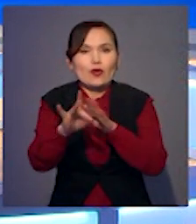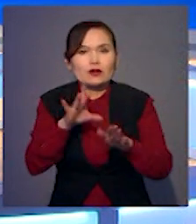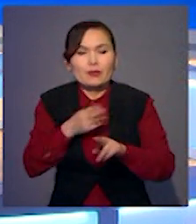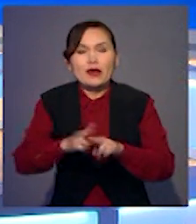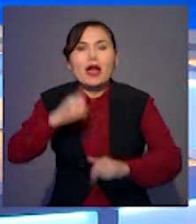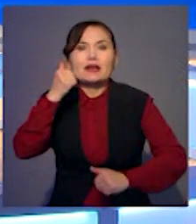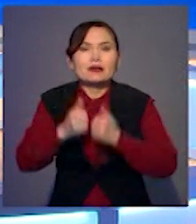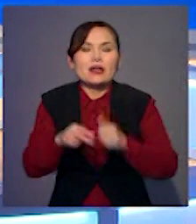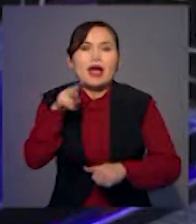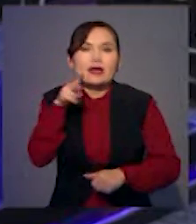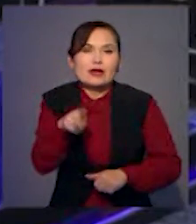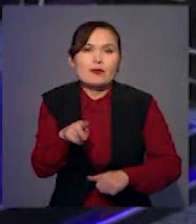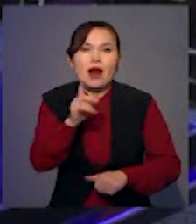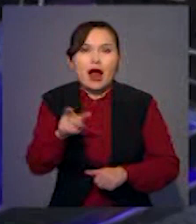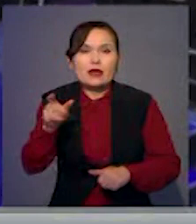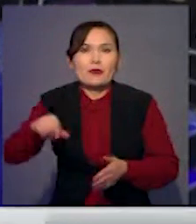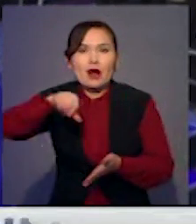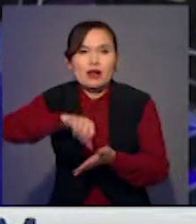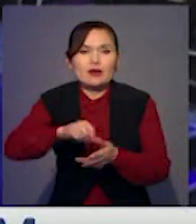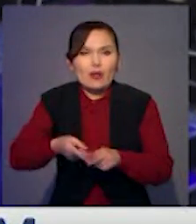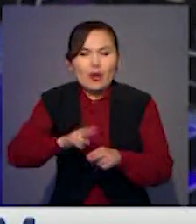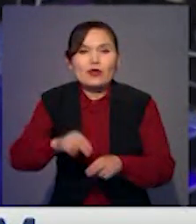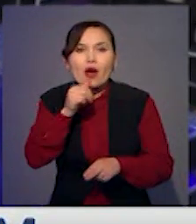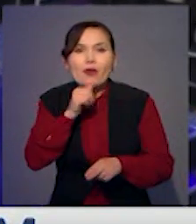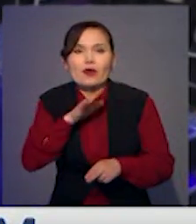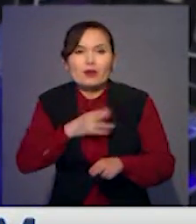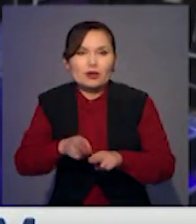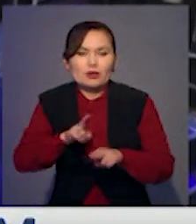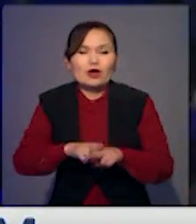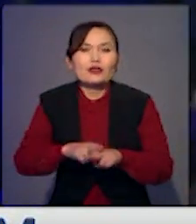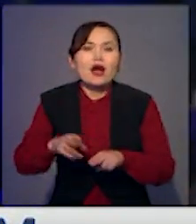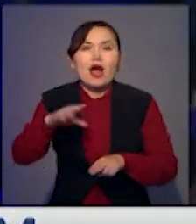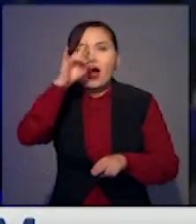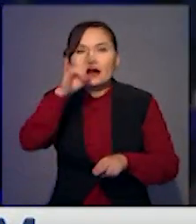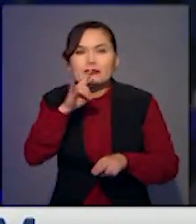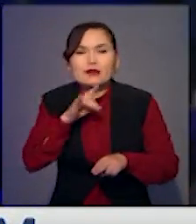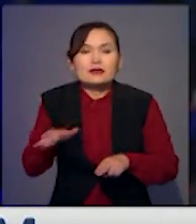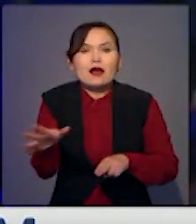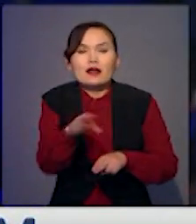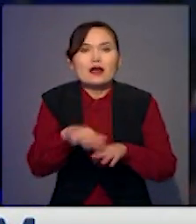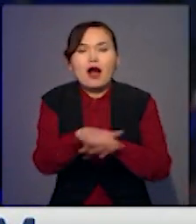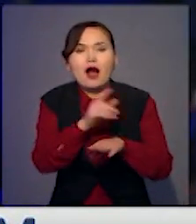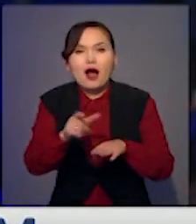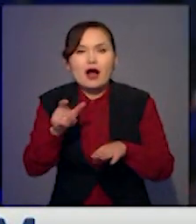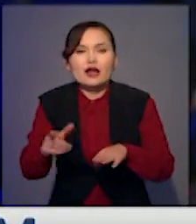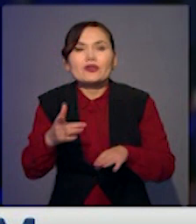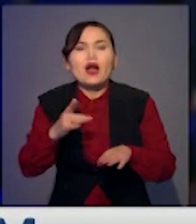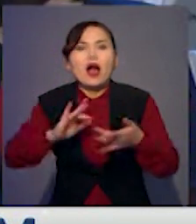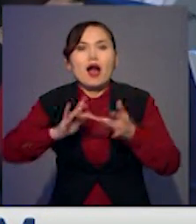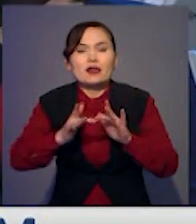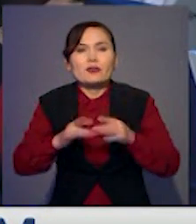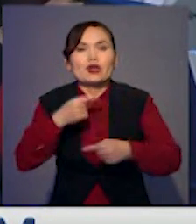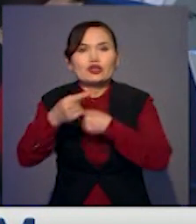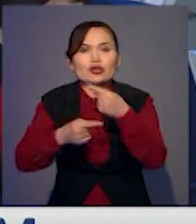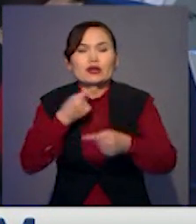анықталған. Сайысқа 2000-нан аса үміткер қатысып, бақтарын сынаған болатын. Мұқым жұрт ғаламтор арқылы дауыс беріп, солардың тек